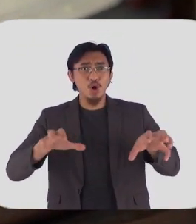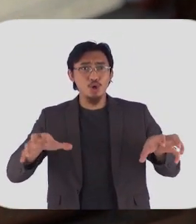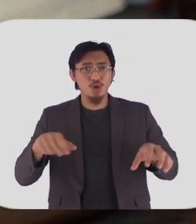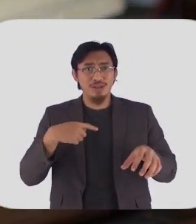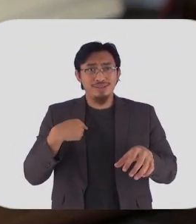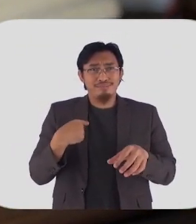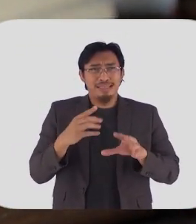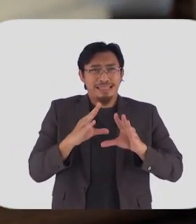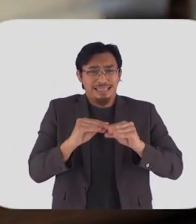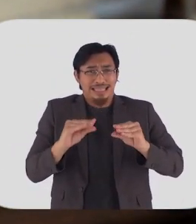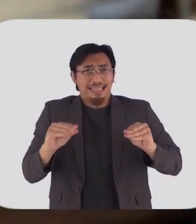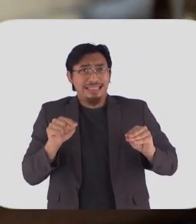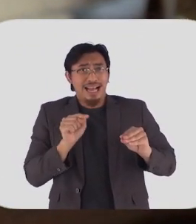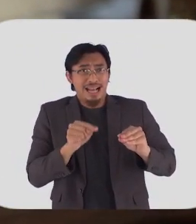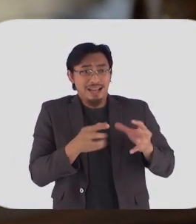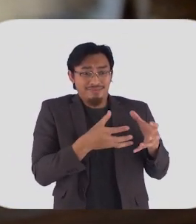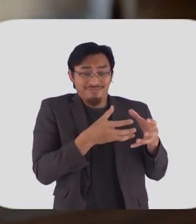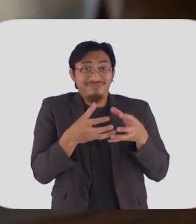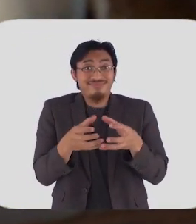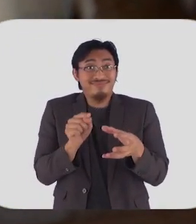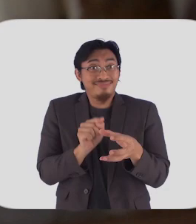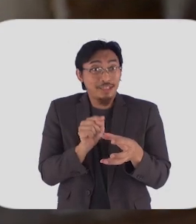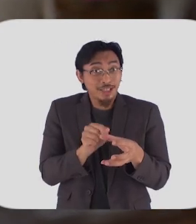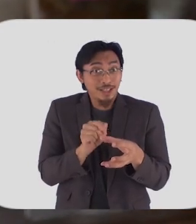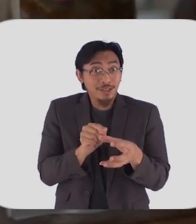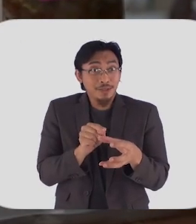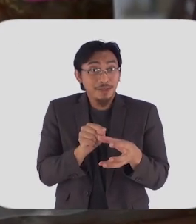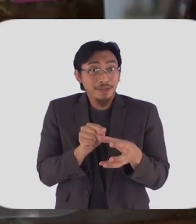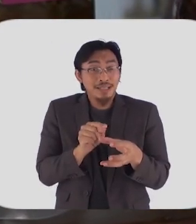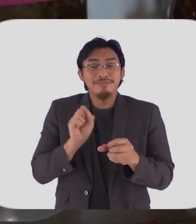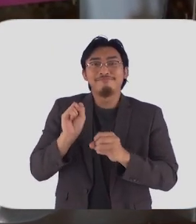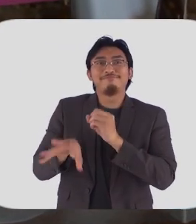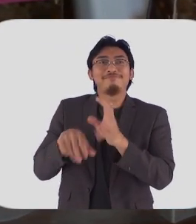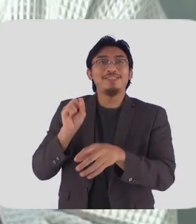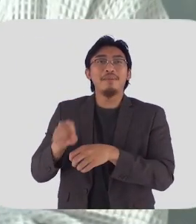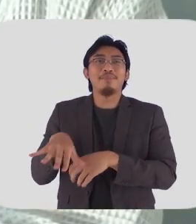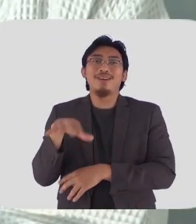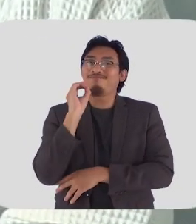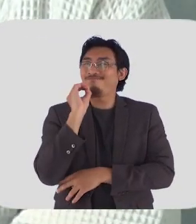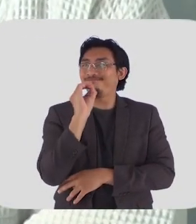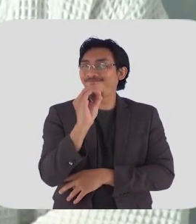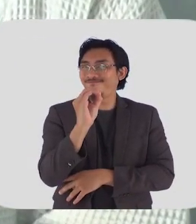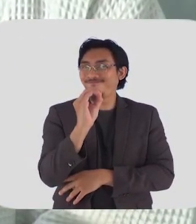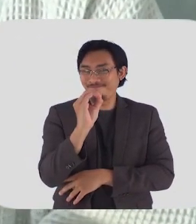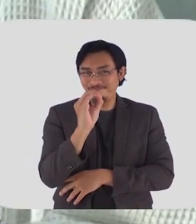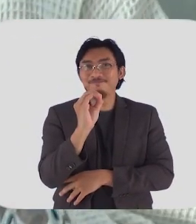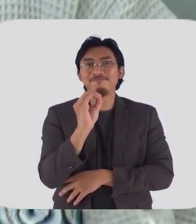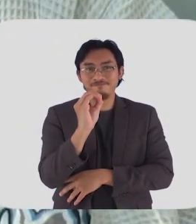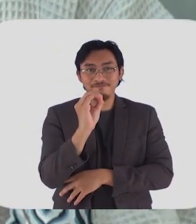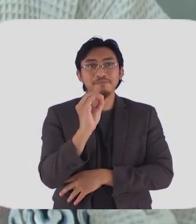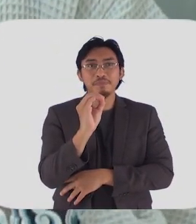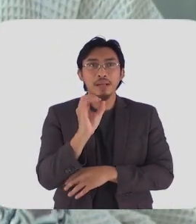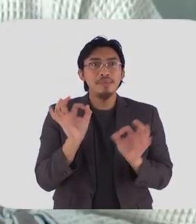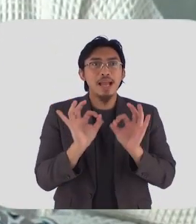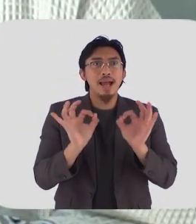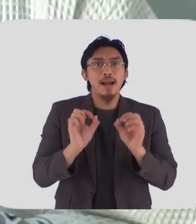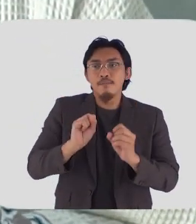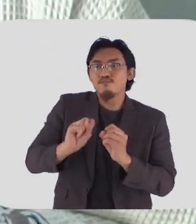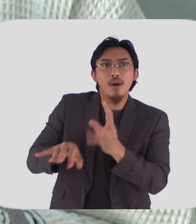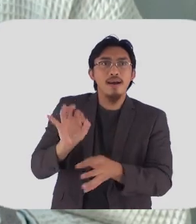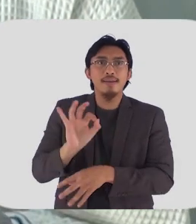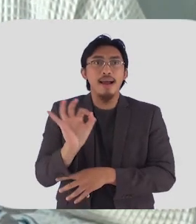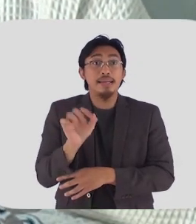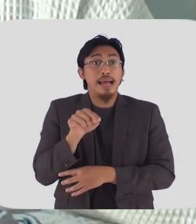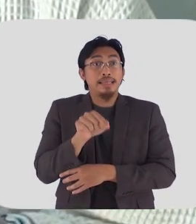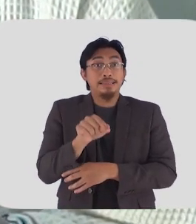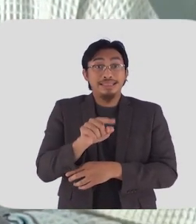ya. Jadi alhamdulillah sampai sekarang ini produk-produk yang saya hasilkan ini bisa disebut